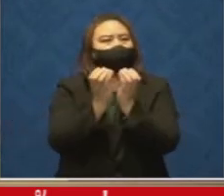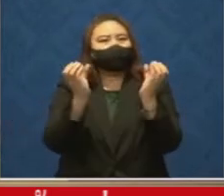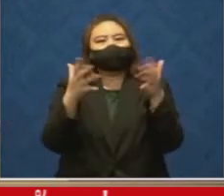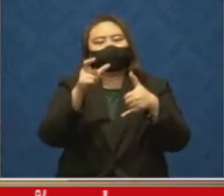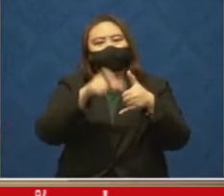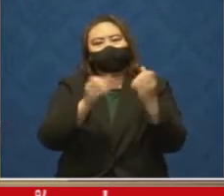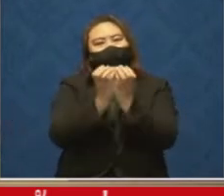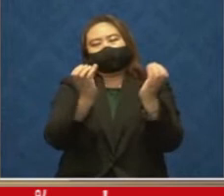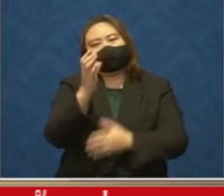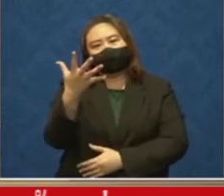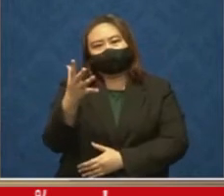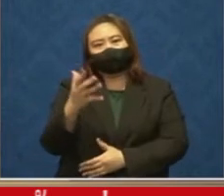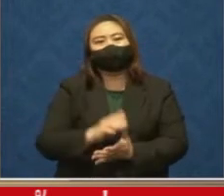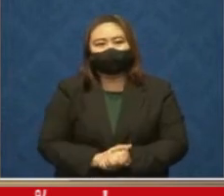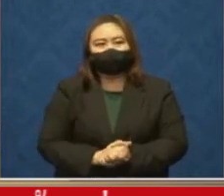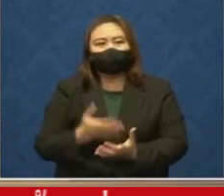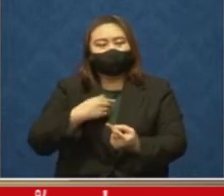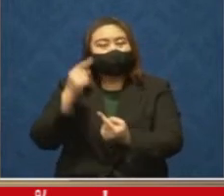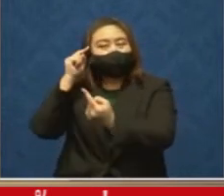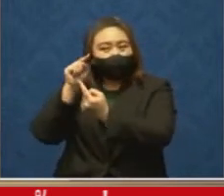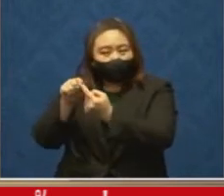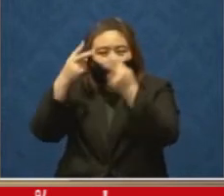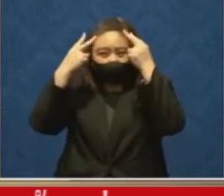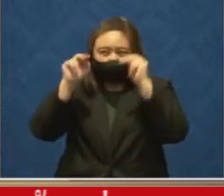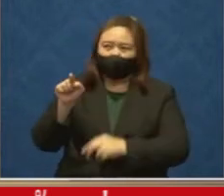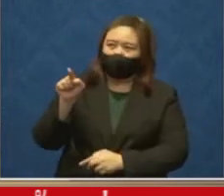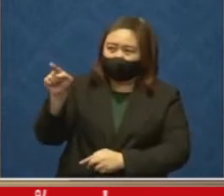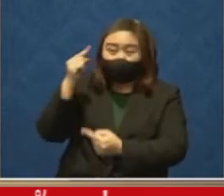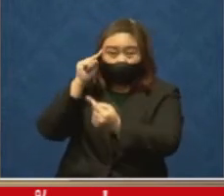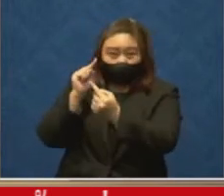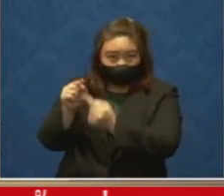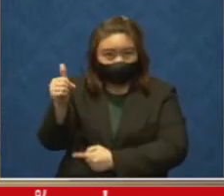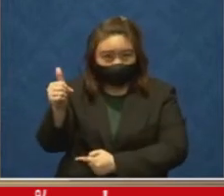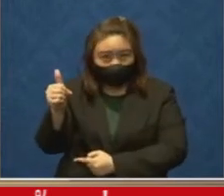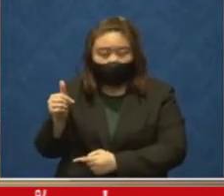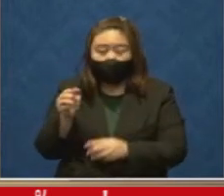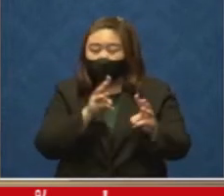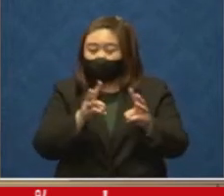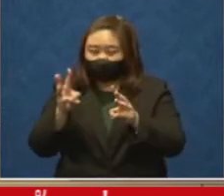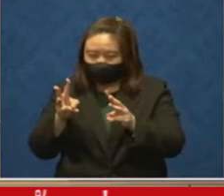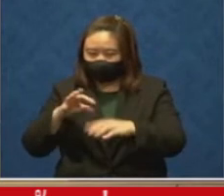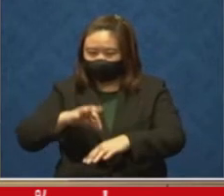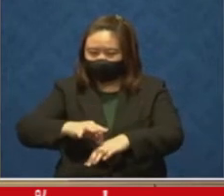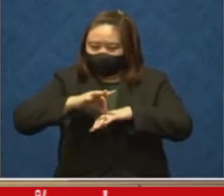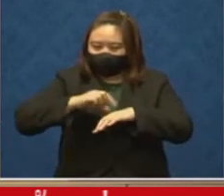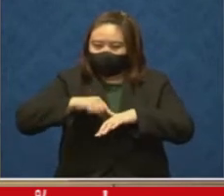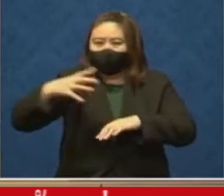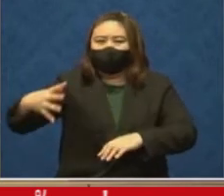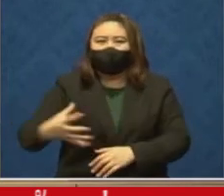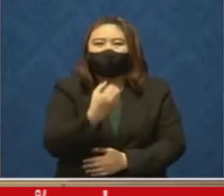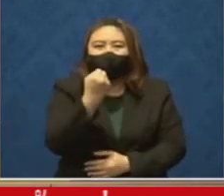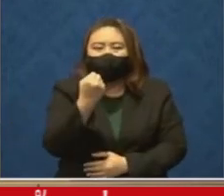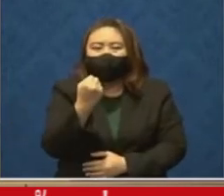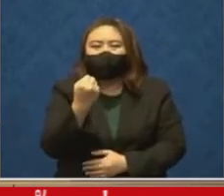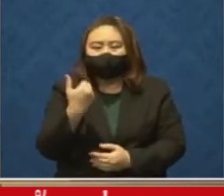ชาชนถือว่าไร้คุธรม ไร้จริยธรรมเราจะคาดหวงอะไรกับใยคนเนยครับเมื่อเข้ามาโดยทุจลิต